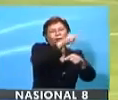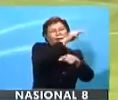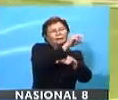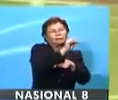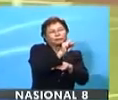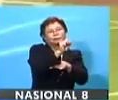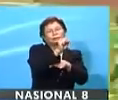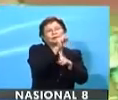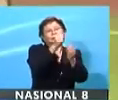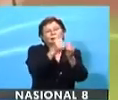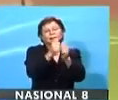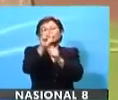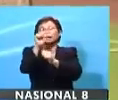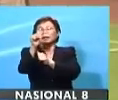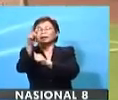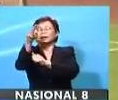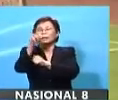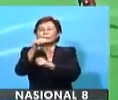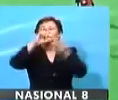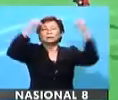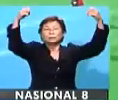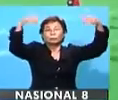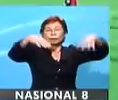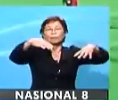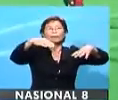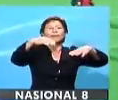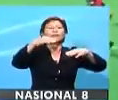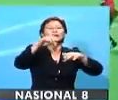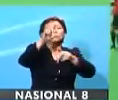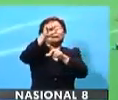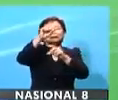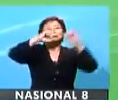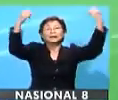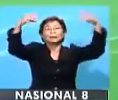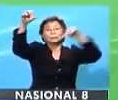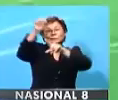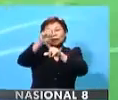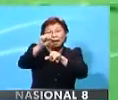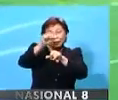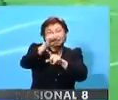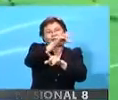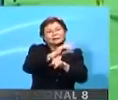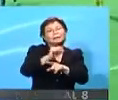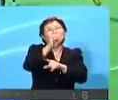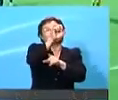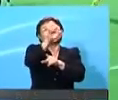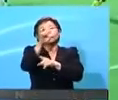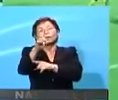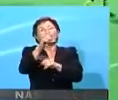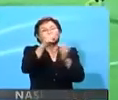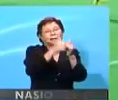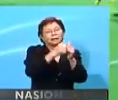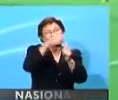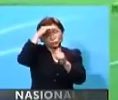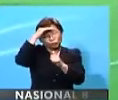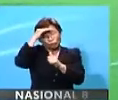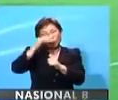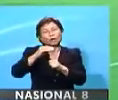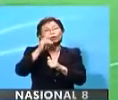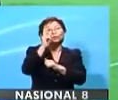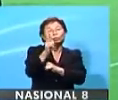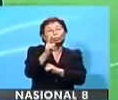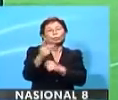Matrix dengan ATM di Stadium Majlis Perbandaran Selayang, manakala perlawanan Sime Darby FC dengan Johor Darul Takzim